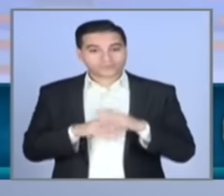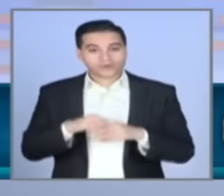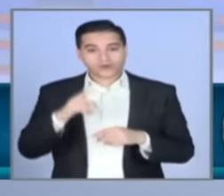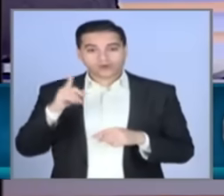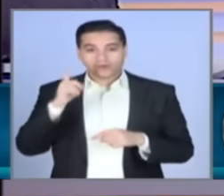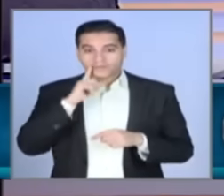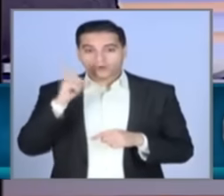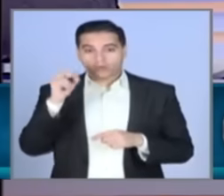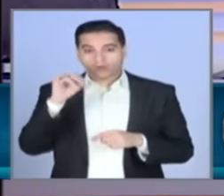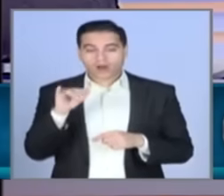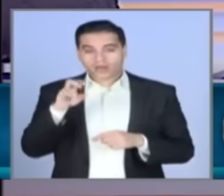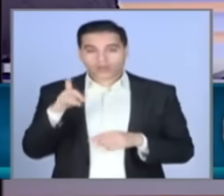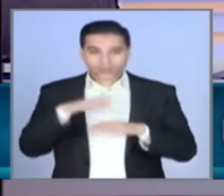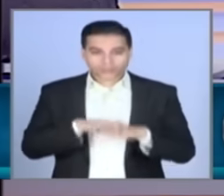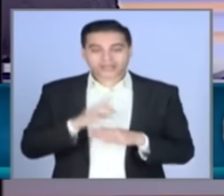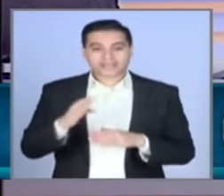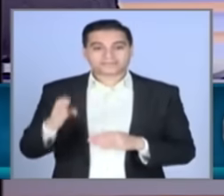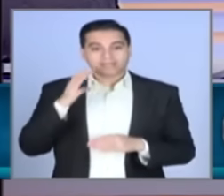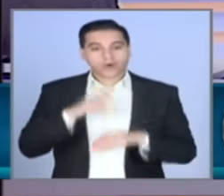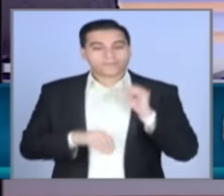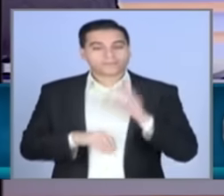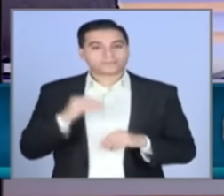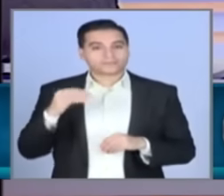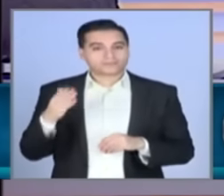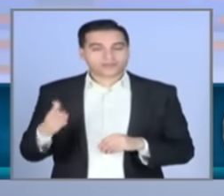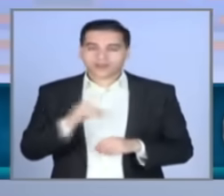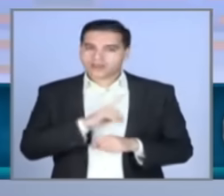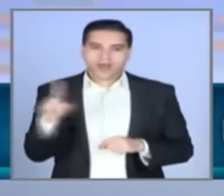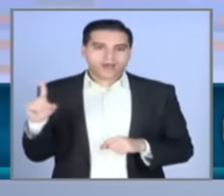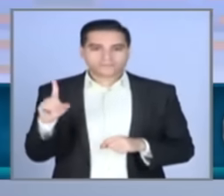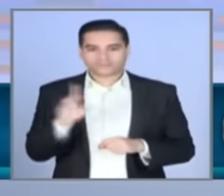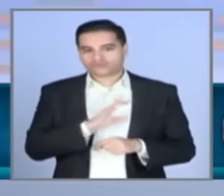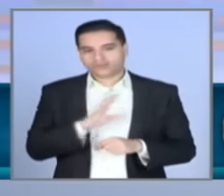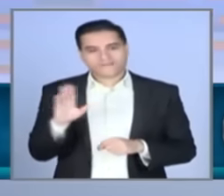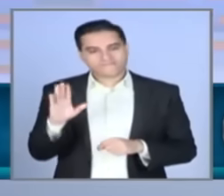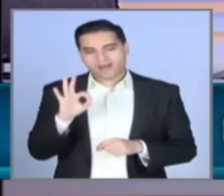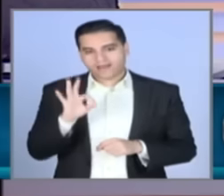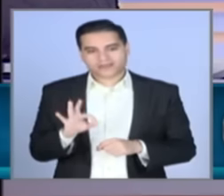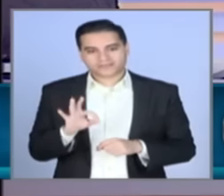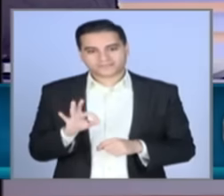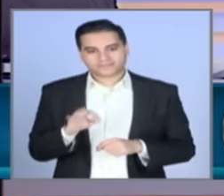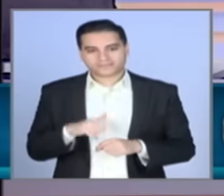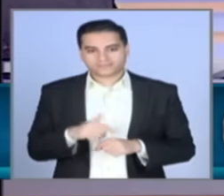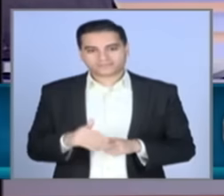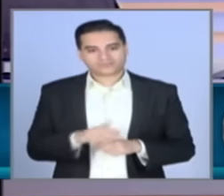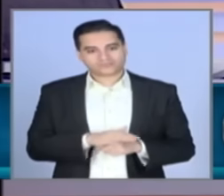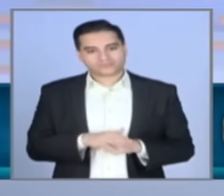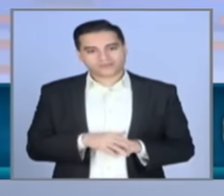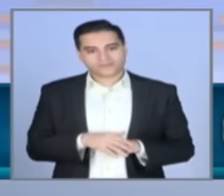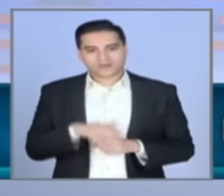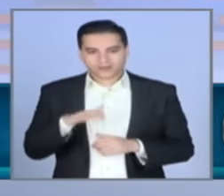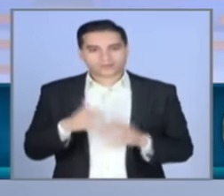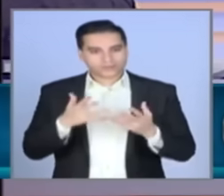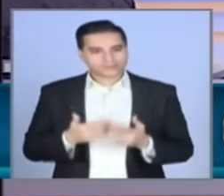مدام رقية بصي على البصر، لازم تجاوبي. ماشي. لا مش هينفع. ها؟ خلاص هيخلص. مش هينفع حد يدوس على البصر